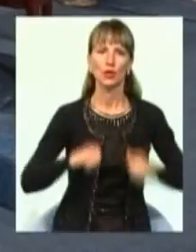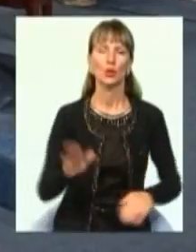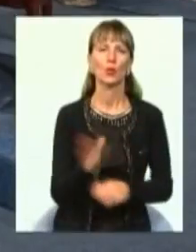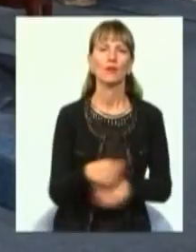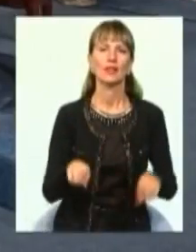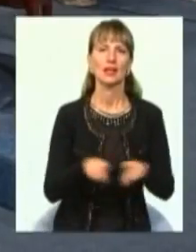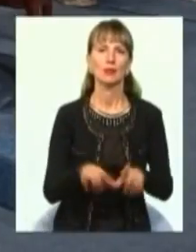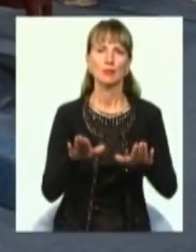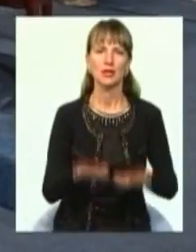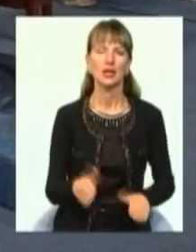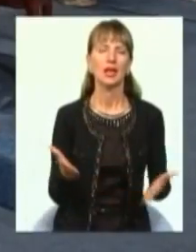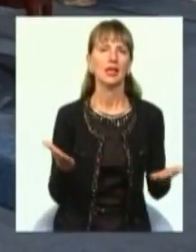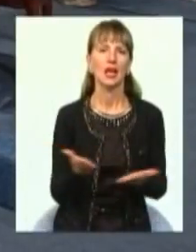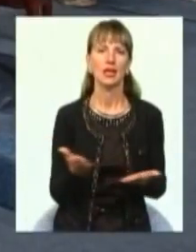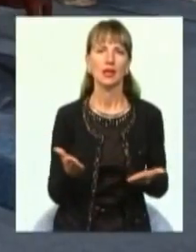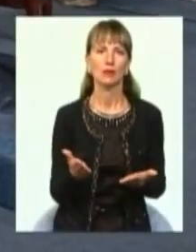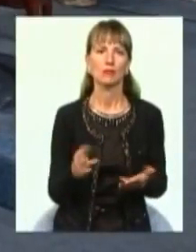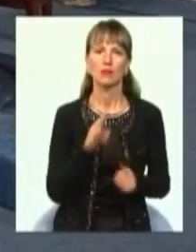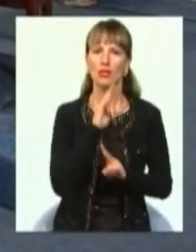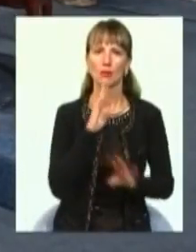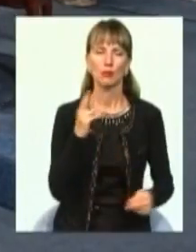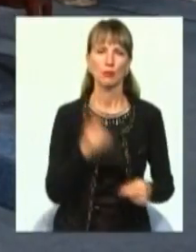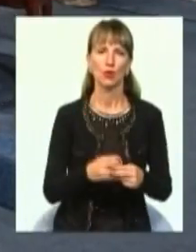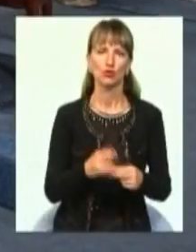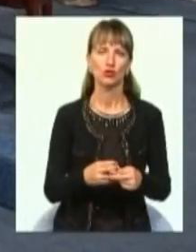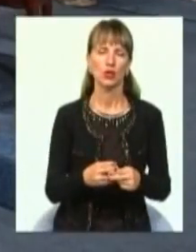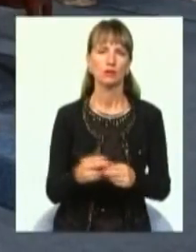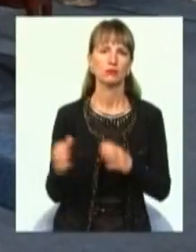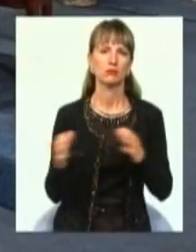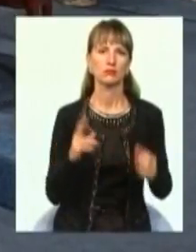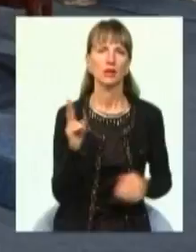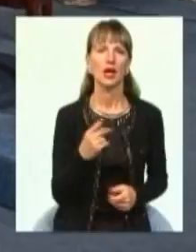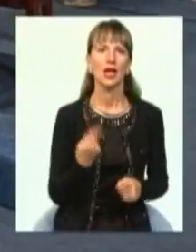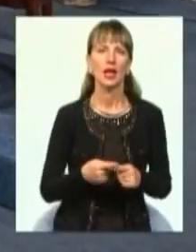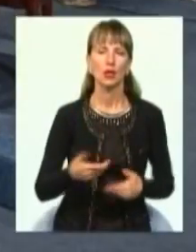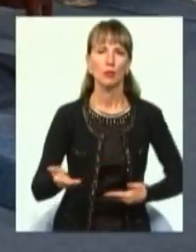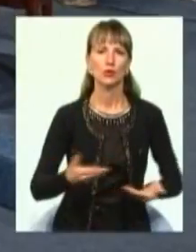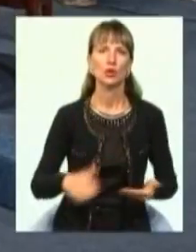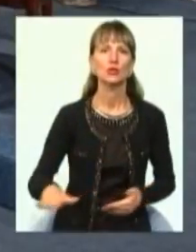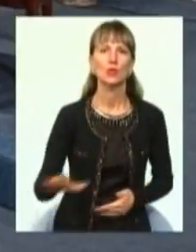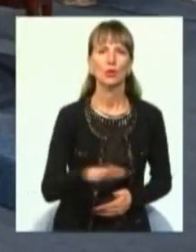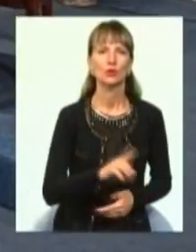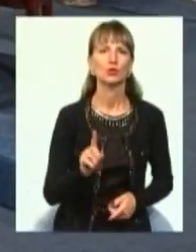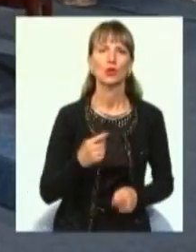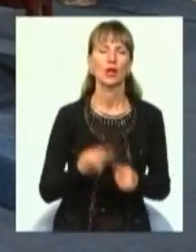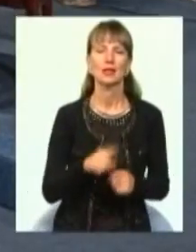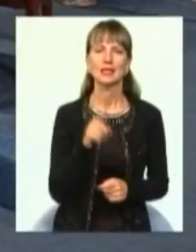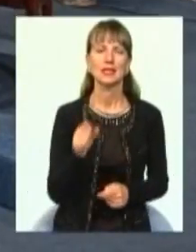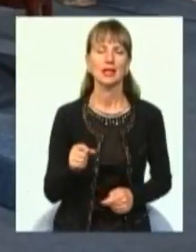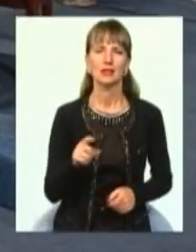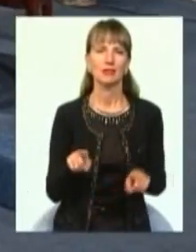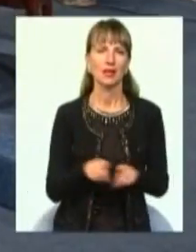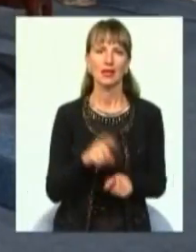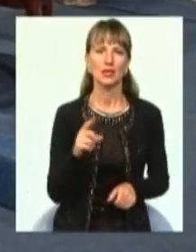гуляти у таких місцях, яким навіть не буде заважати транспорт. Це пішохідні зони. Що ж тобі відомо про ці зони такі?